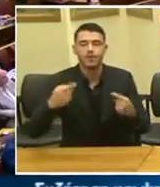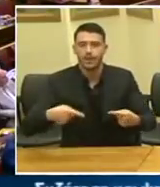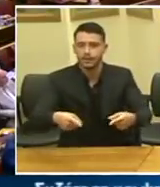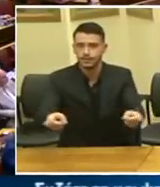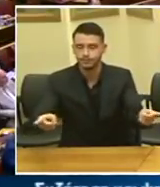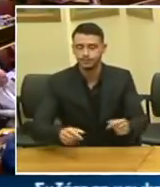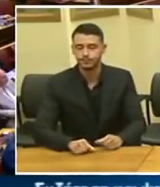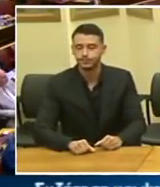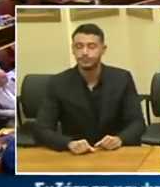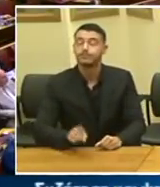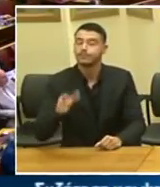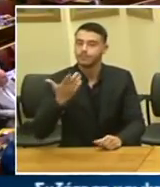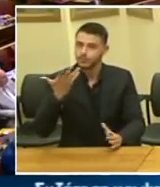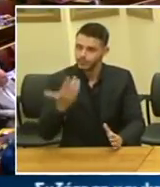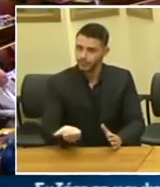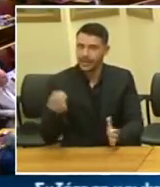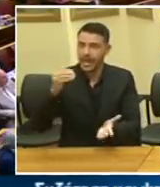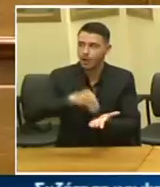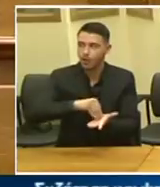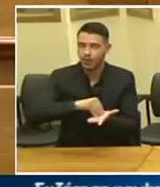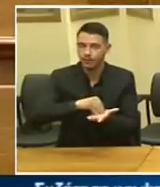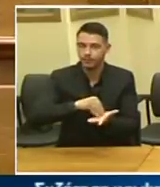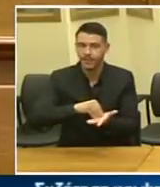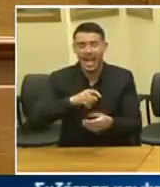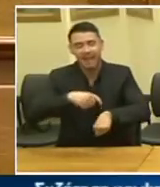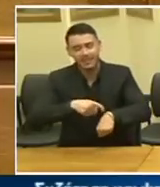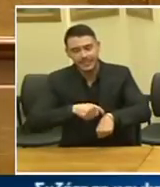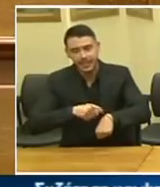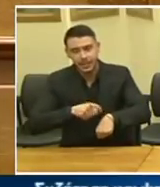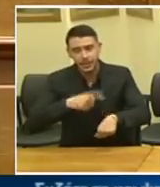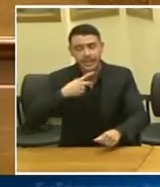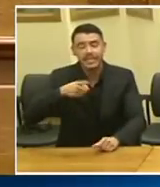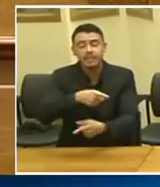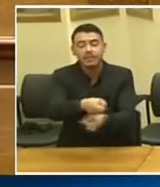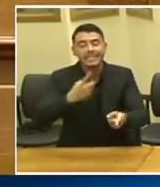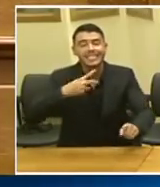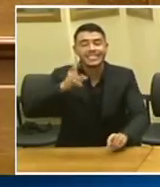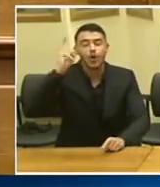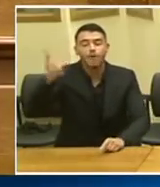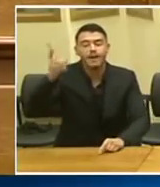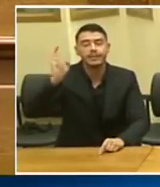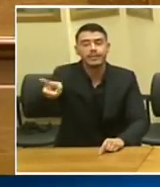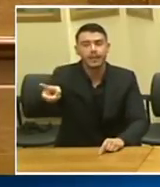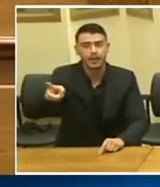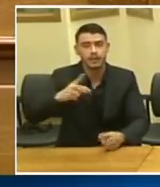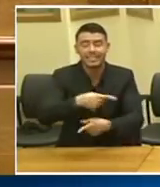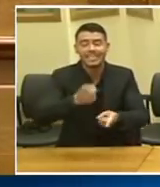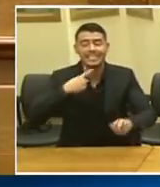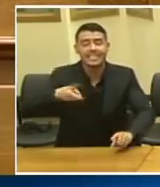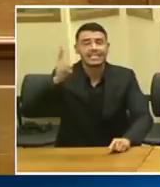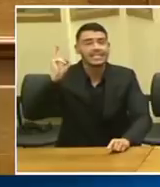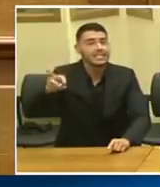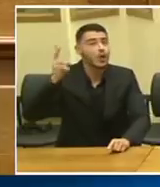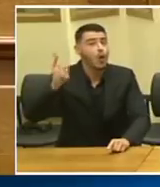Γίνεται, λοιπόν, και άλλη μία απρέπεια. Πάτε να συκοφαντήσετε το καταπληκτικό, το μεγαλειώδες κίνημα